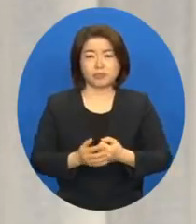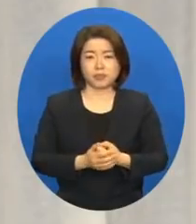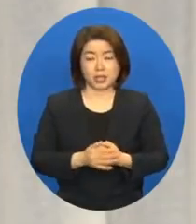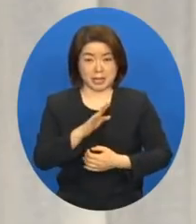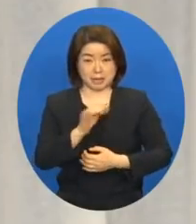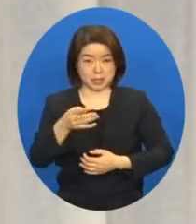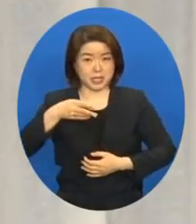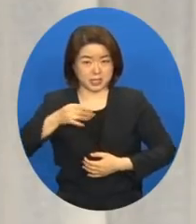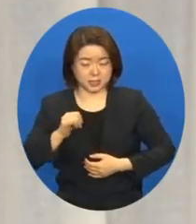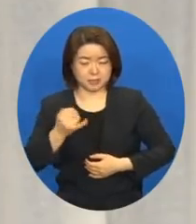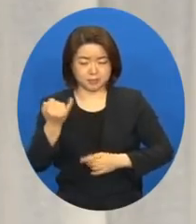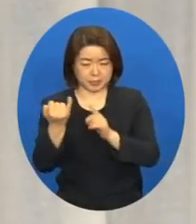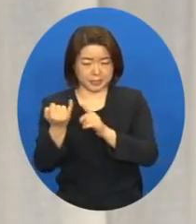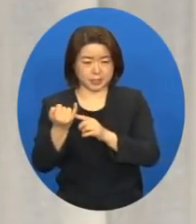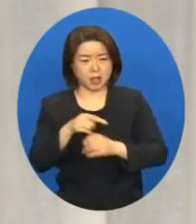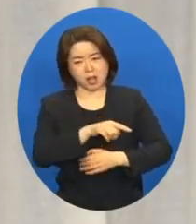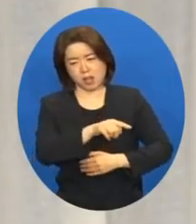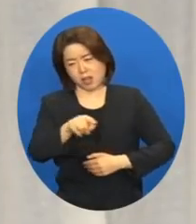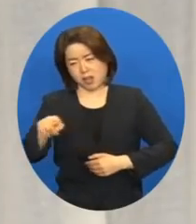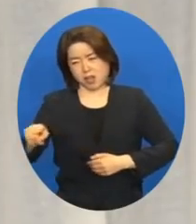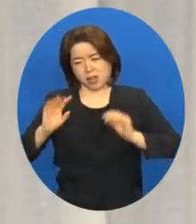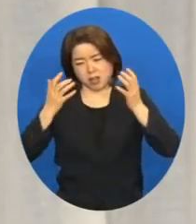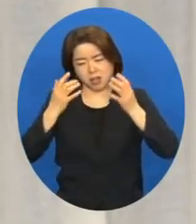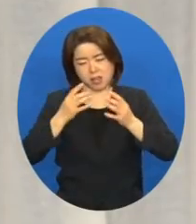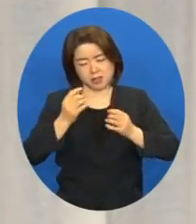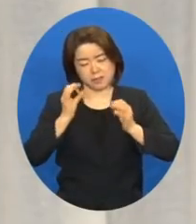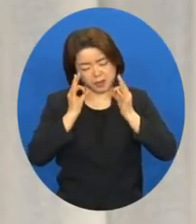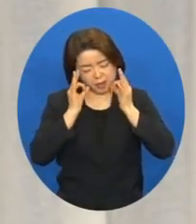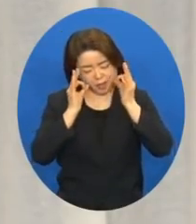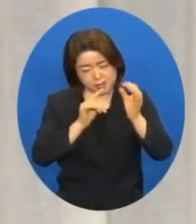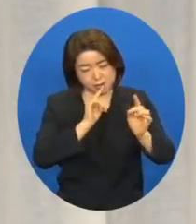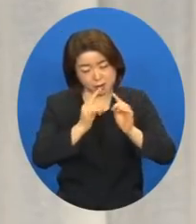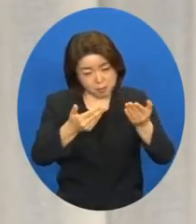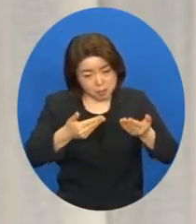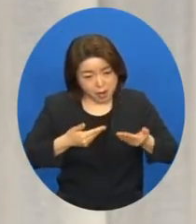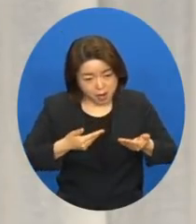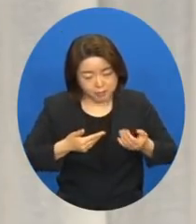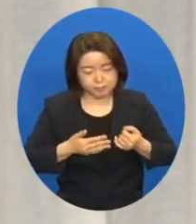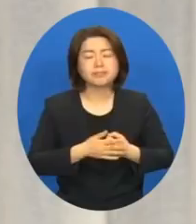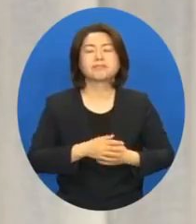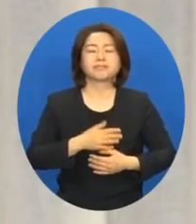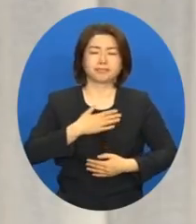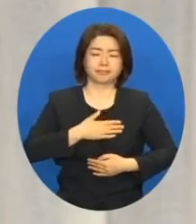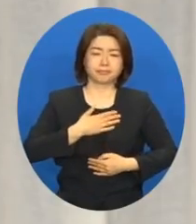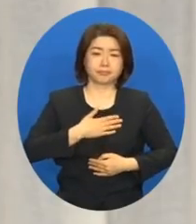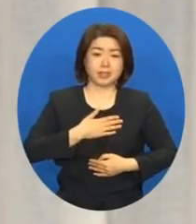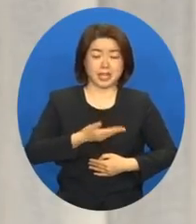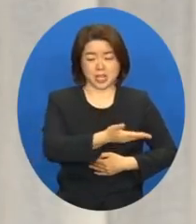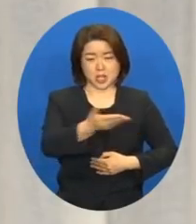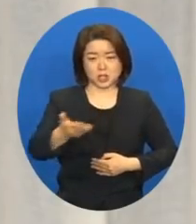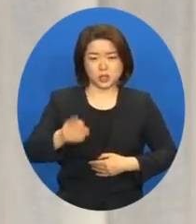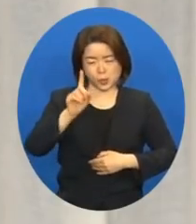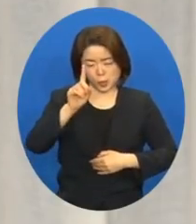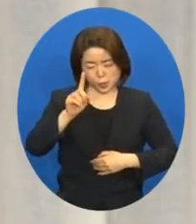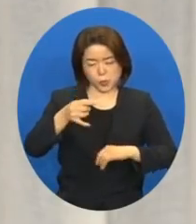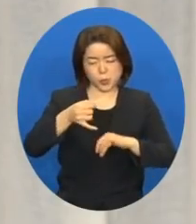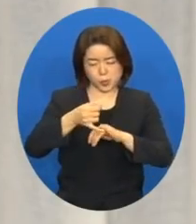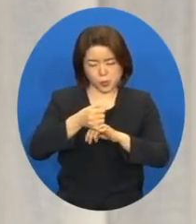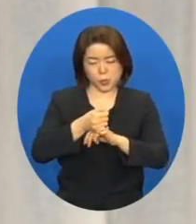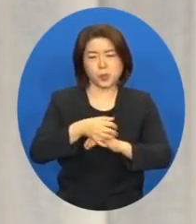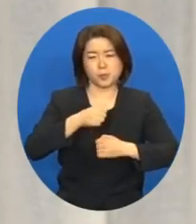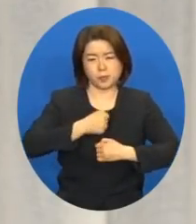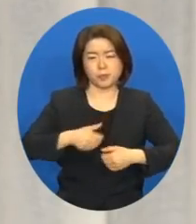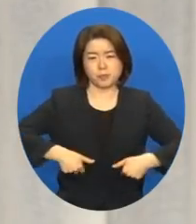아이들이 너무나 간절하게 그렇게 말하니까, 그렇다면 너희들이 꼭 한 가지를 지켜야 된다.